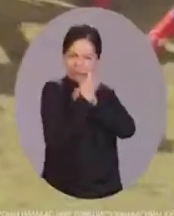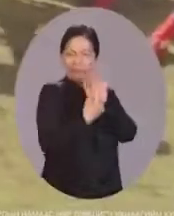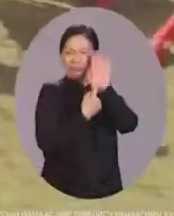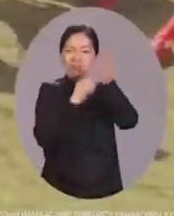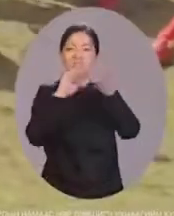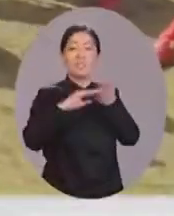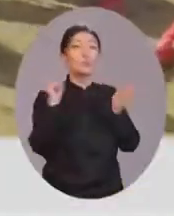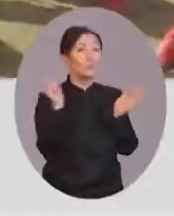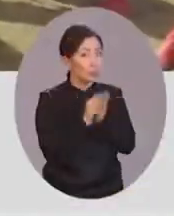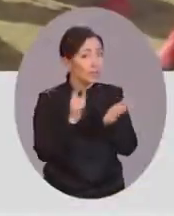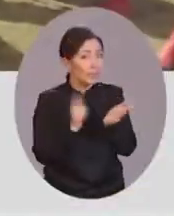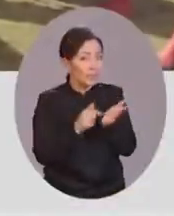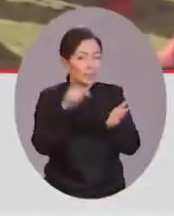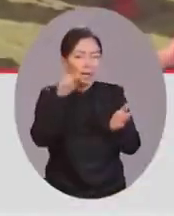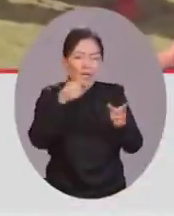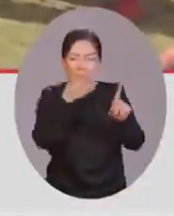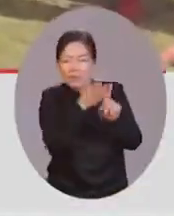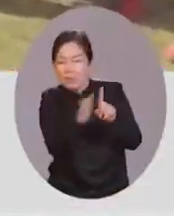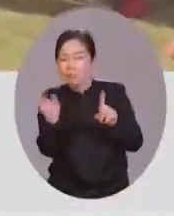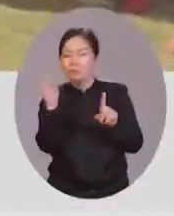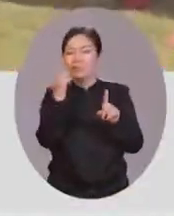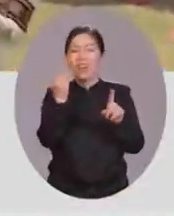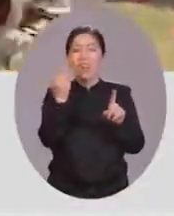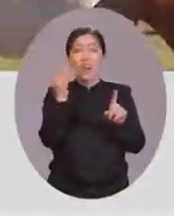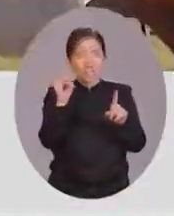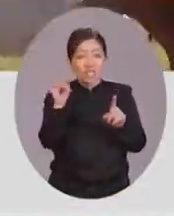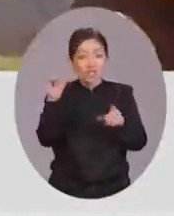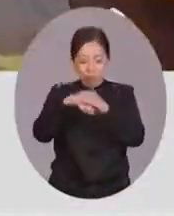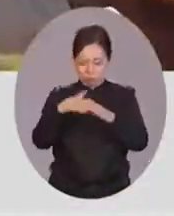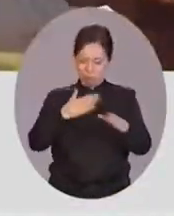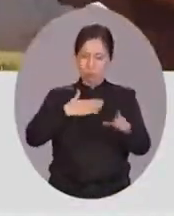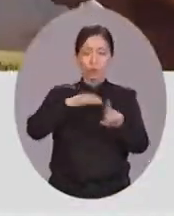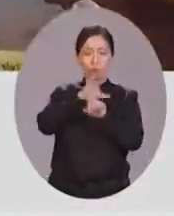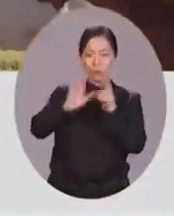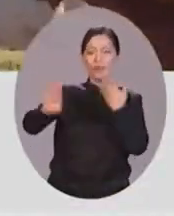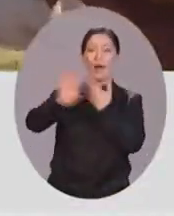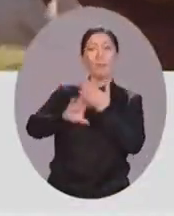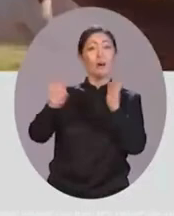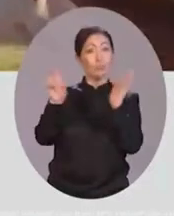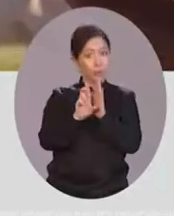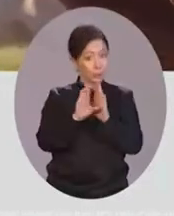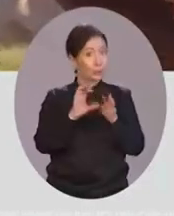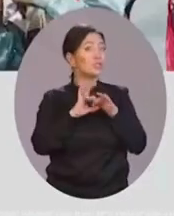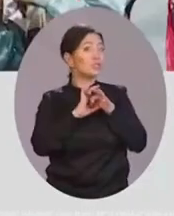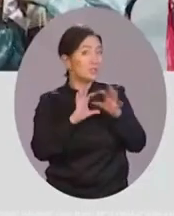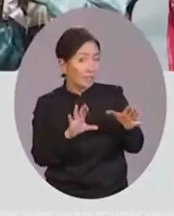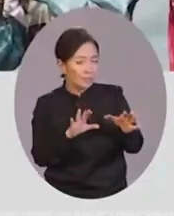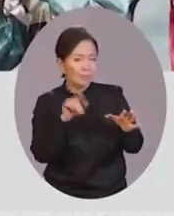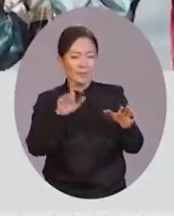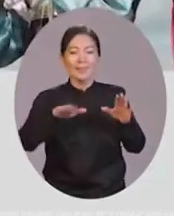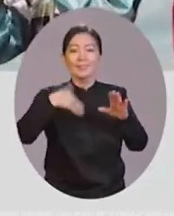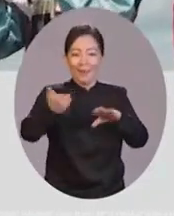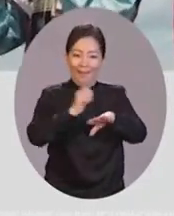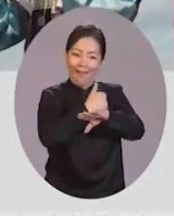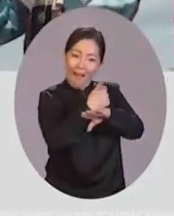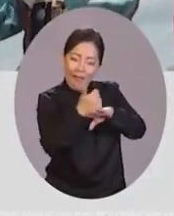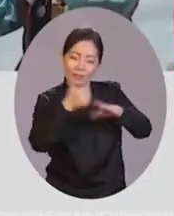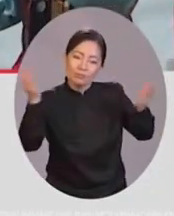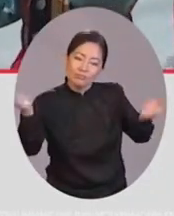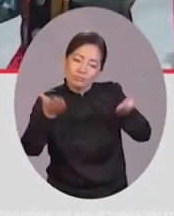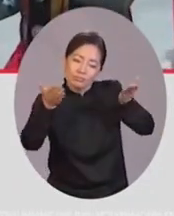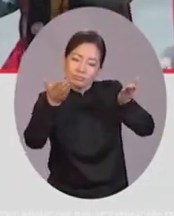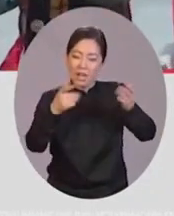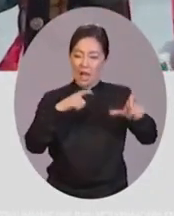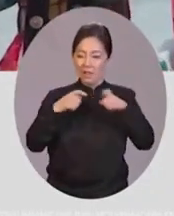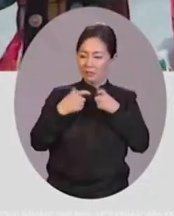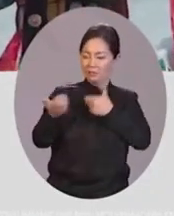төрхөөрөө ялгарч таниулах нь чухал байна. Ингэснээр даяаршил дунд өөрсдийн соёлыг хамгаалах боломж нэгднэ. Нөгөө талаас аялал